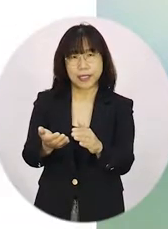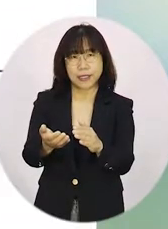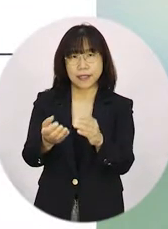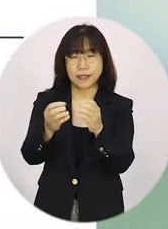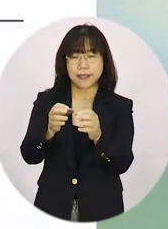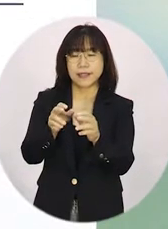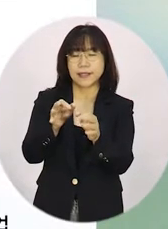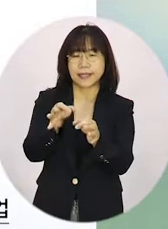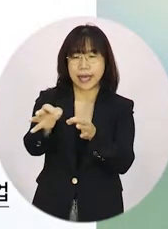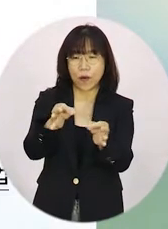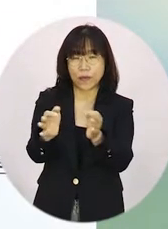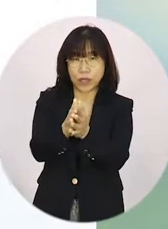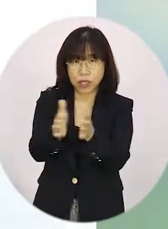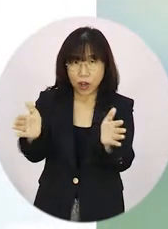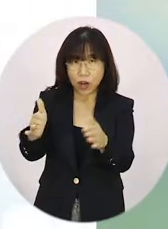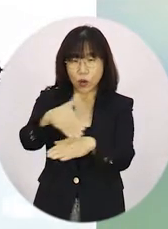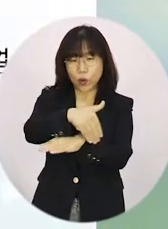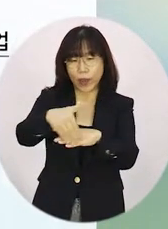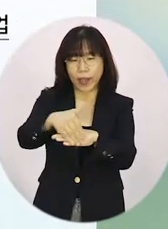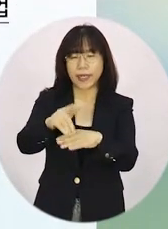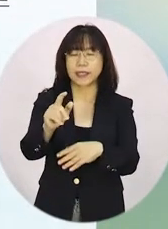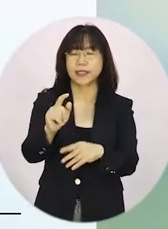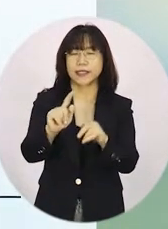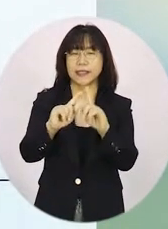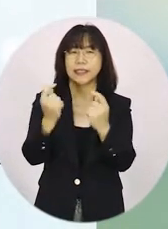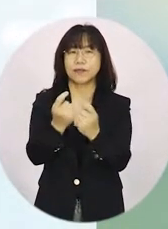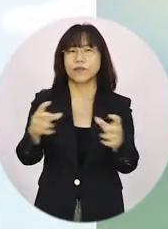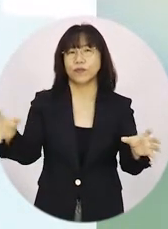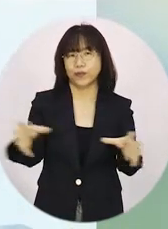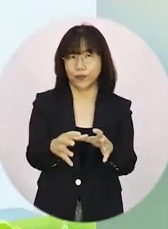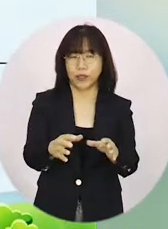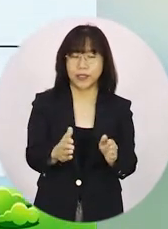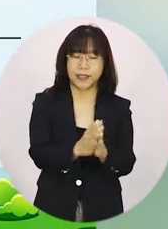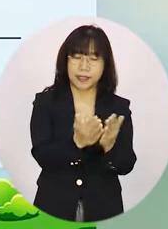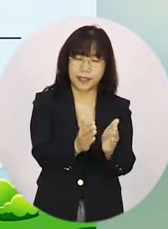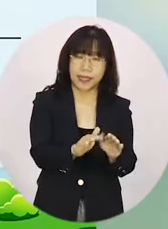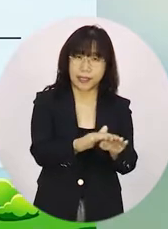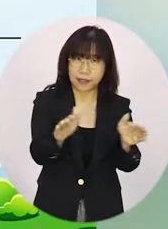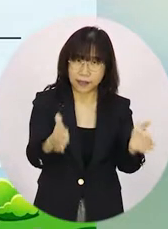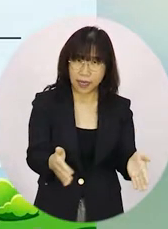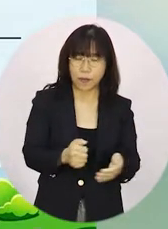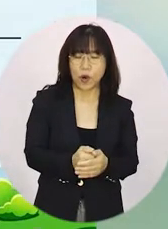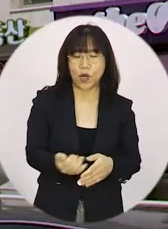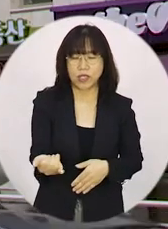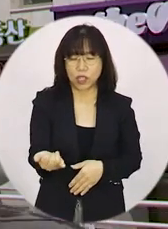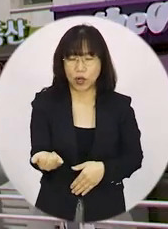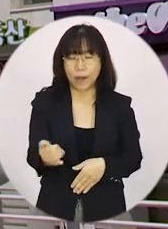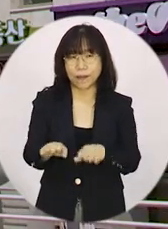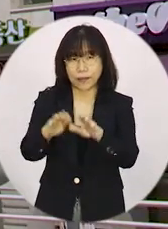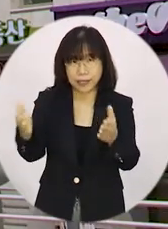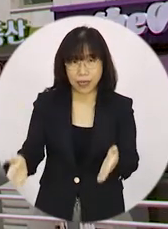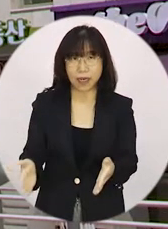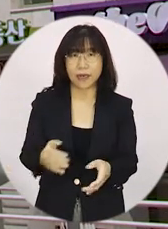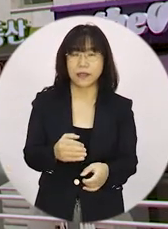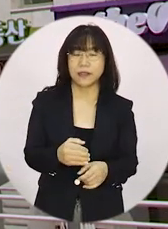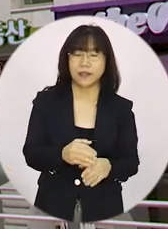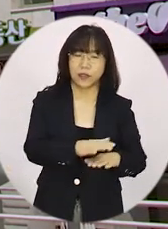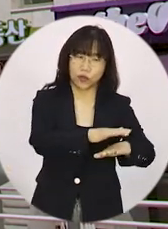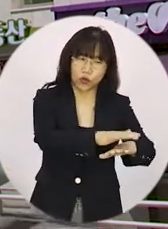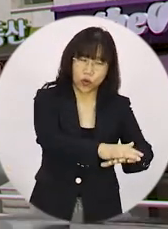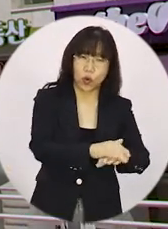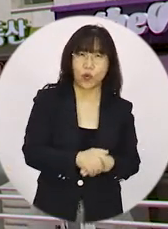예비창업자 2팀 입니다 입주시 30 책상 서랍장 등 기본적인 사무기기 를 갖췄으며